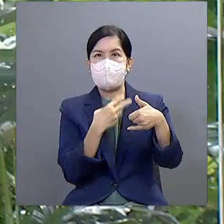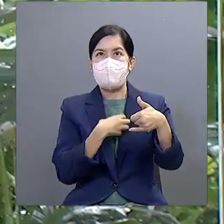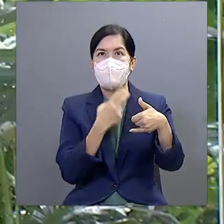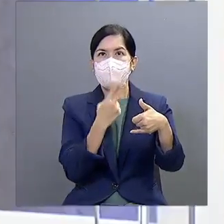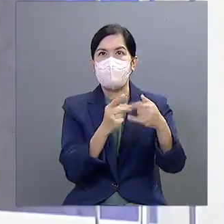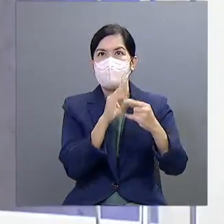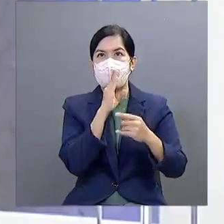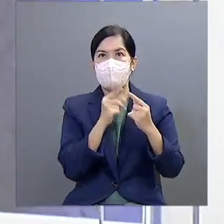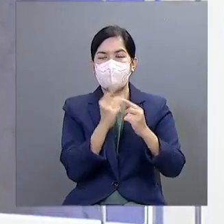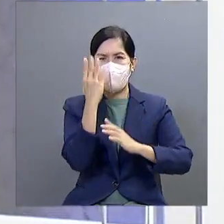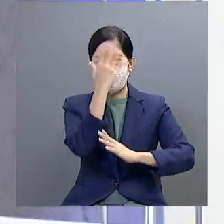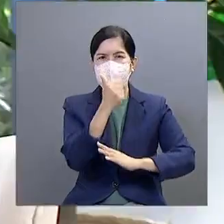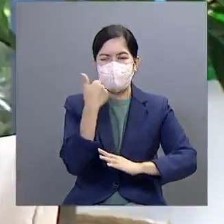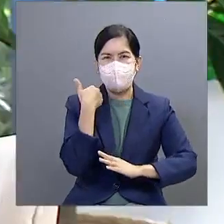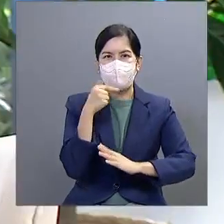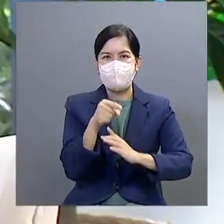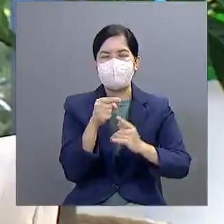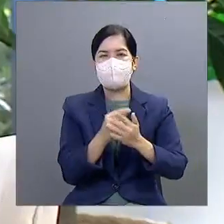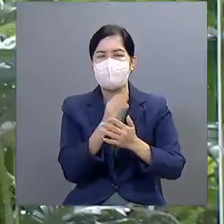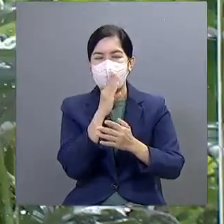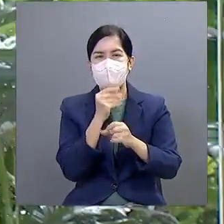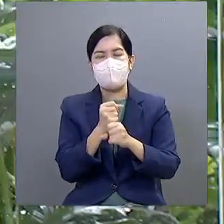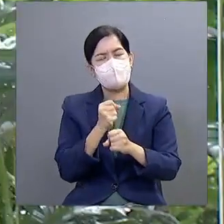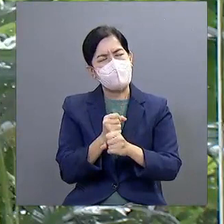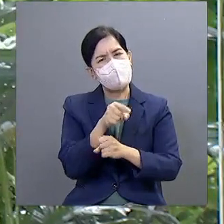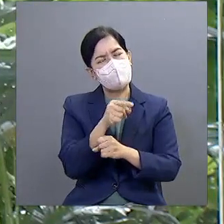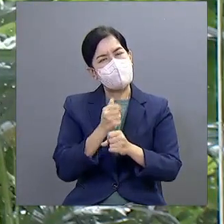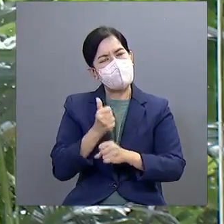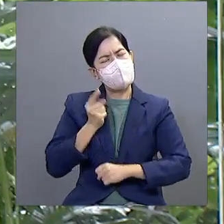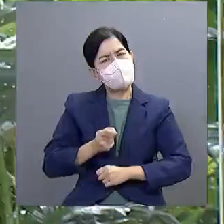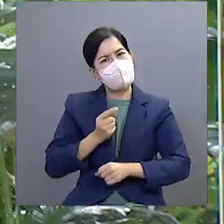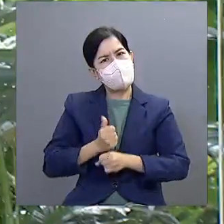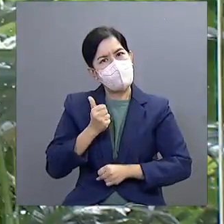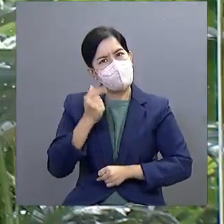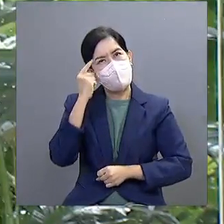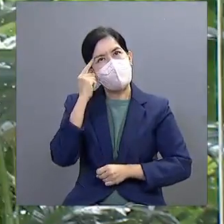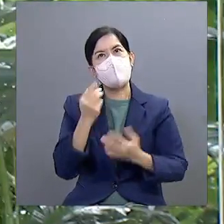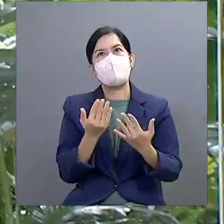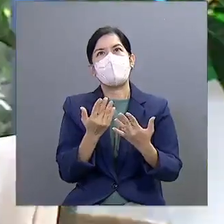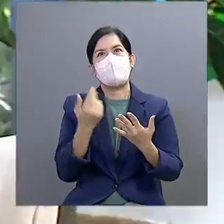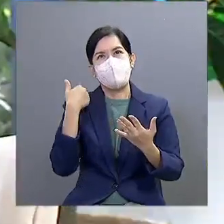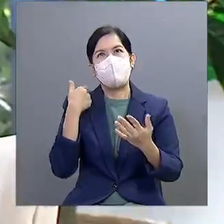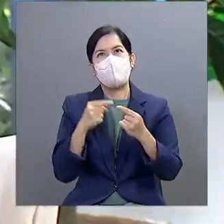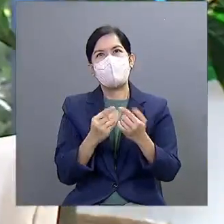ายห้องอย่างผมทำเนี่ยเขาจะทำได้หรือเปล่านะ อ่ะดิฉันจะรอ ดูหัวเราะเสียงหัวเราะเมื่อกี้น่ากลัวมาก